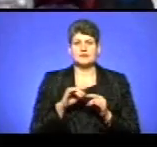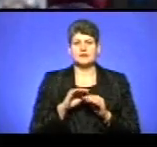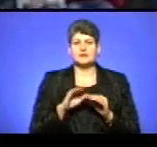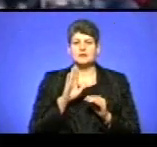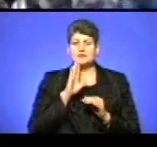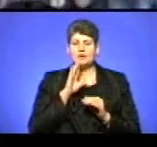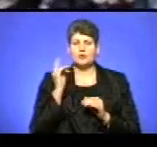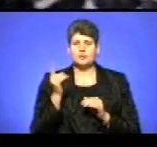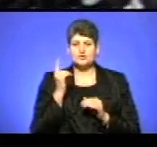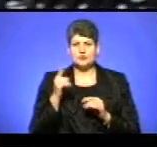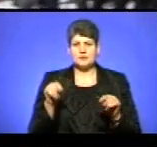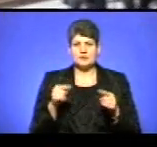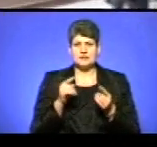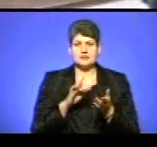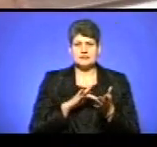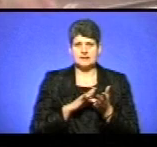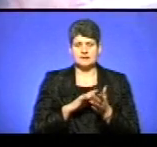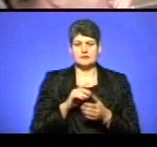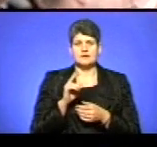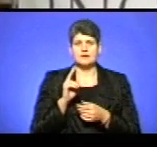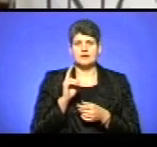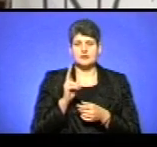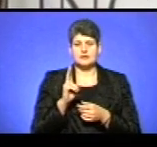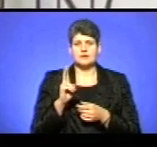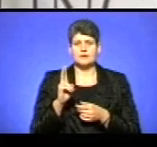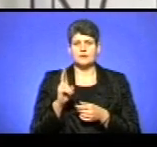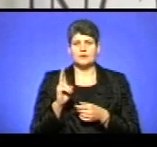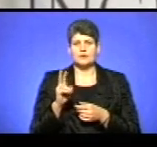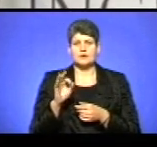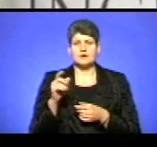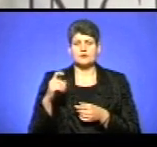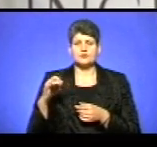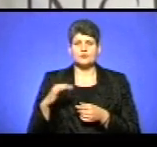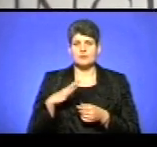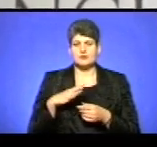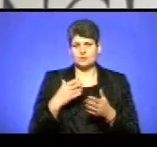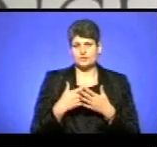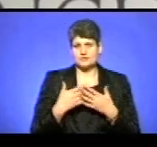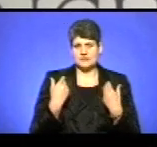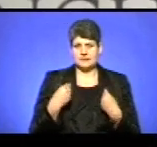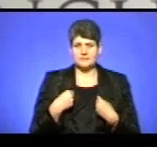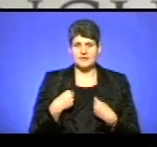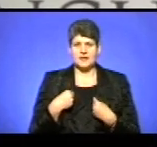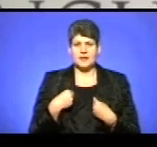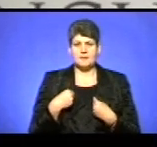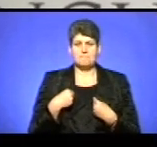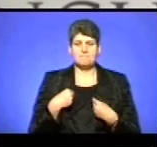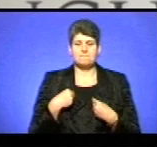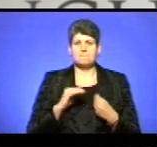навчально-реабілітаційного центру 15-річна Катерина Кухарчук. У мене був стиль бізнес-леді і